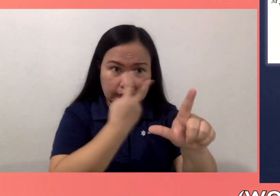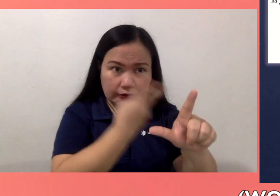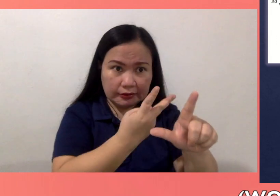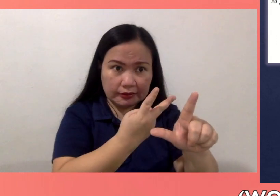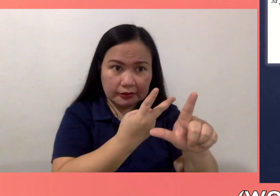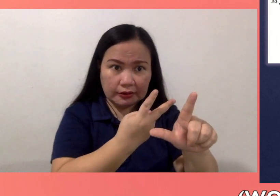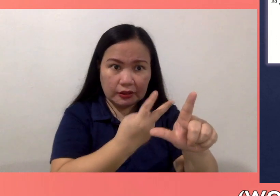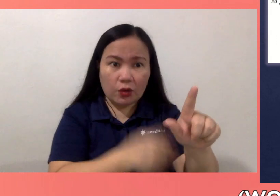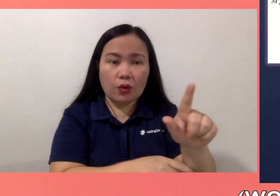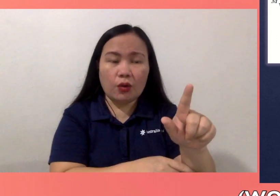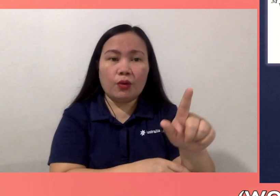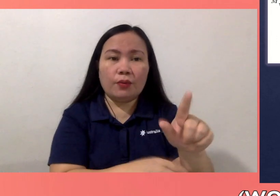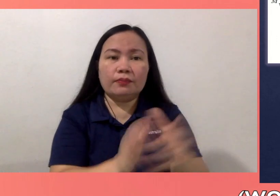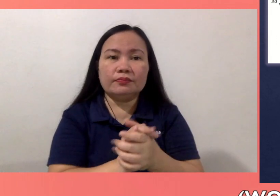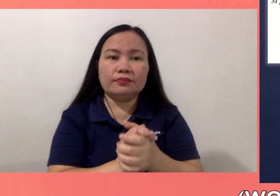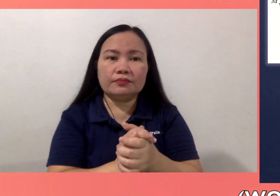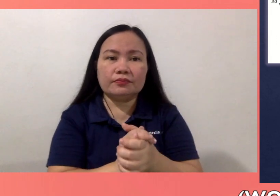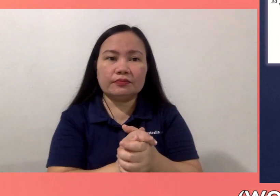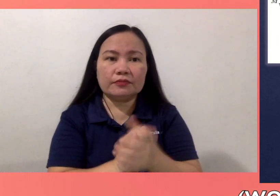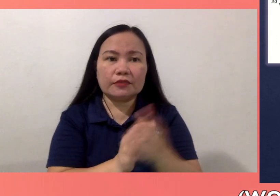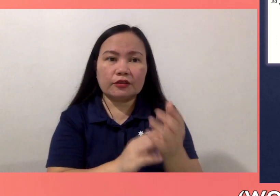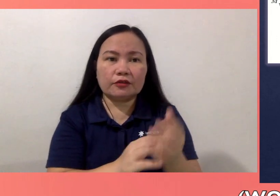okay.